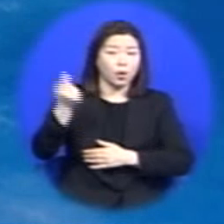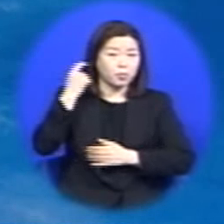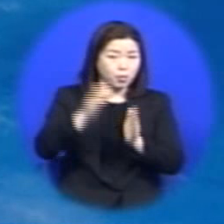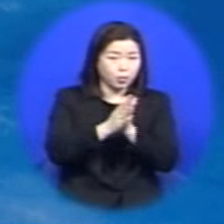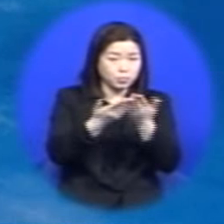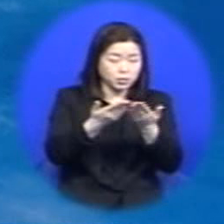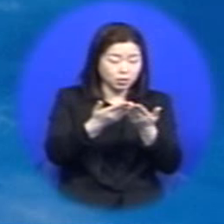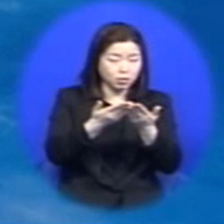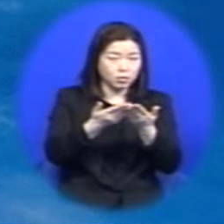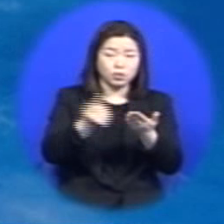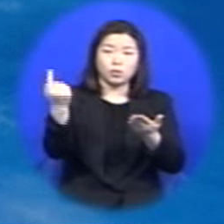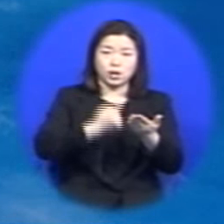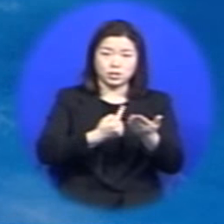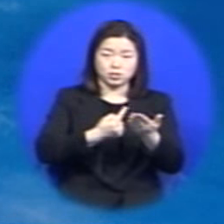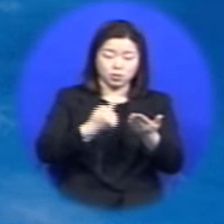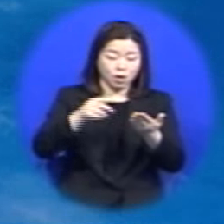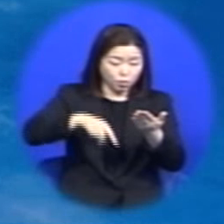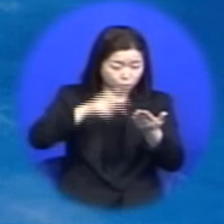복음서를 읽어보고 깜짝 놀랐어요.